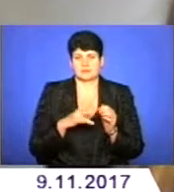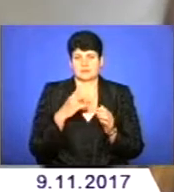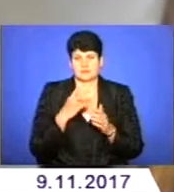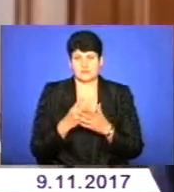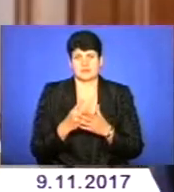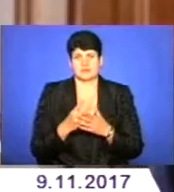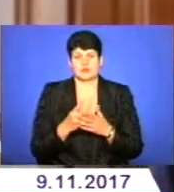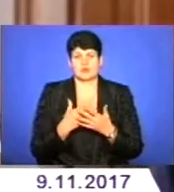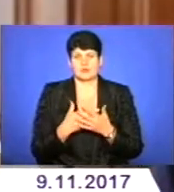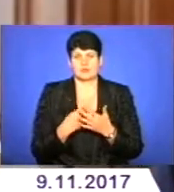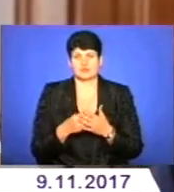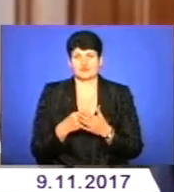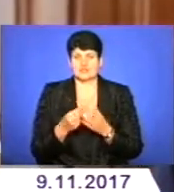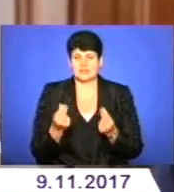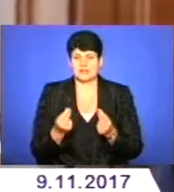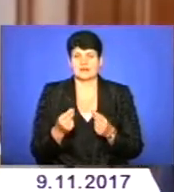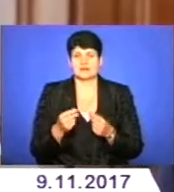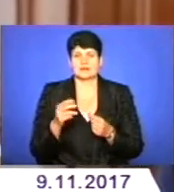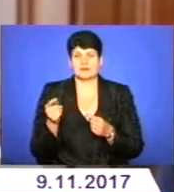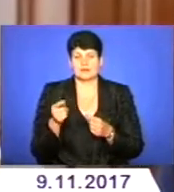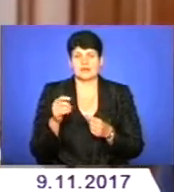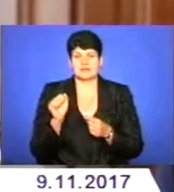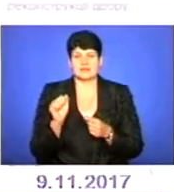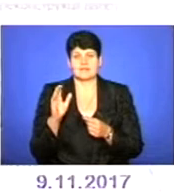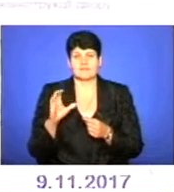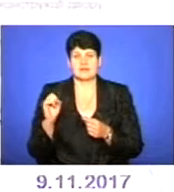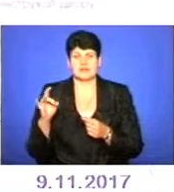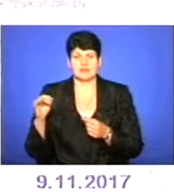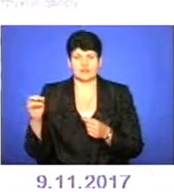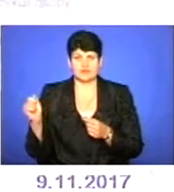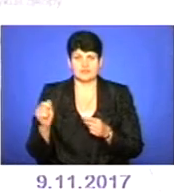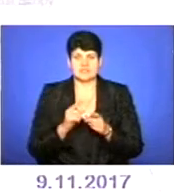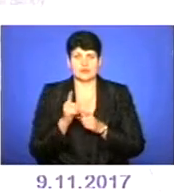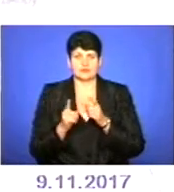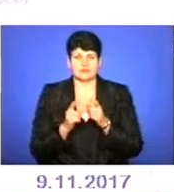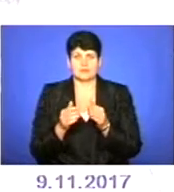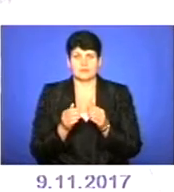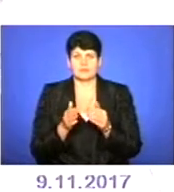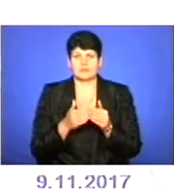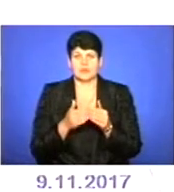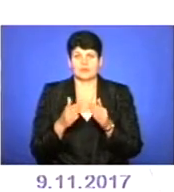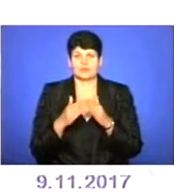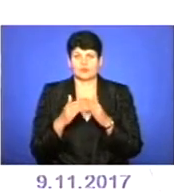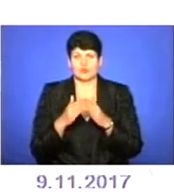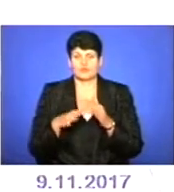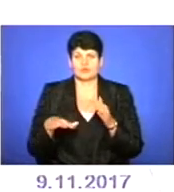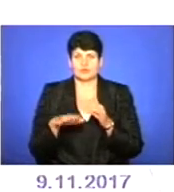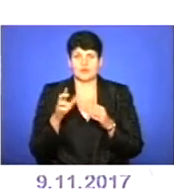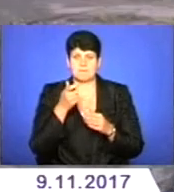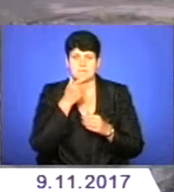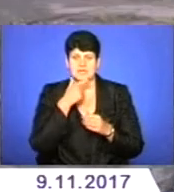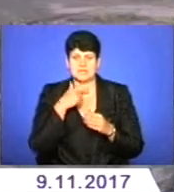громадського бюджету. Тернополянин Андрій Венгринович, автор малого проекту «Реконструкція прибудинкової території Панський дворик», який